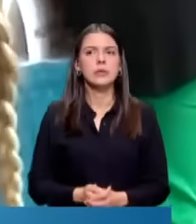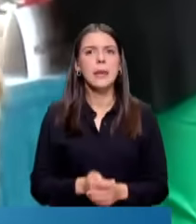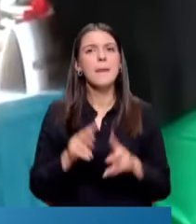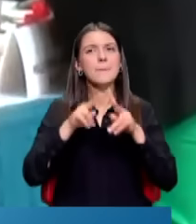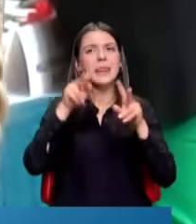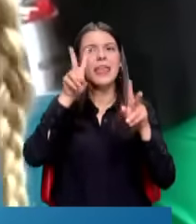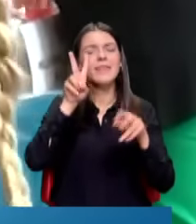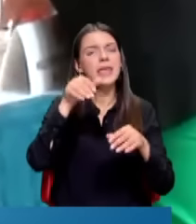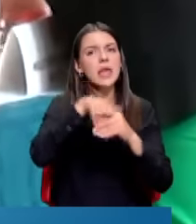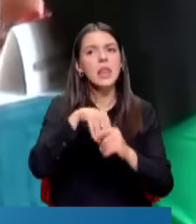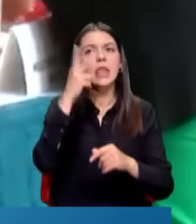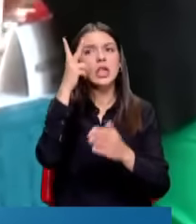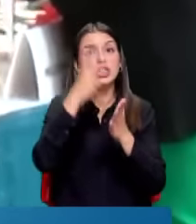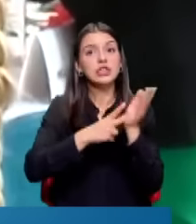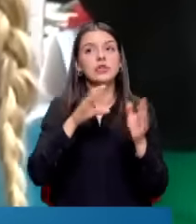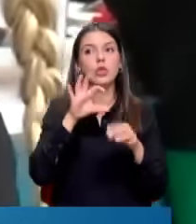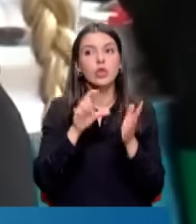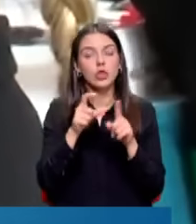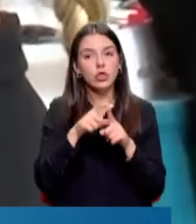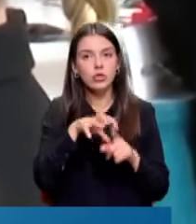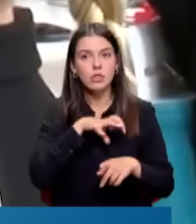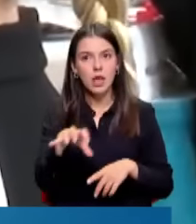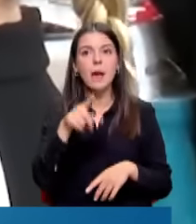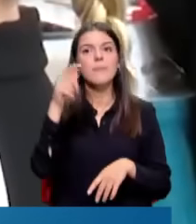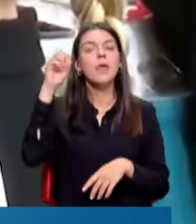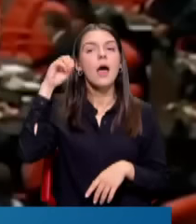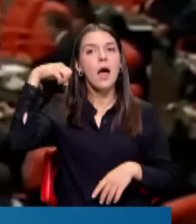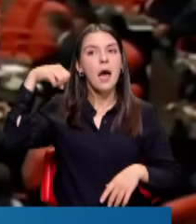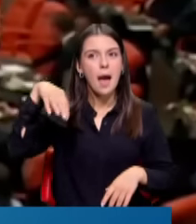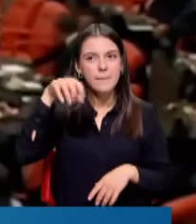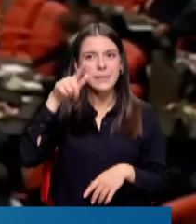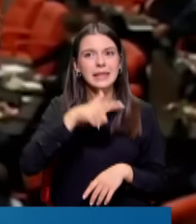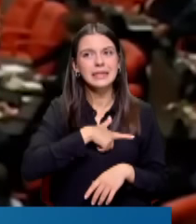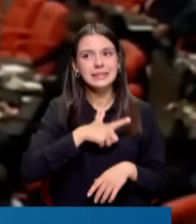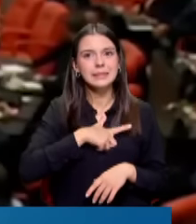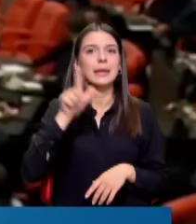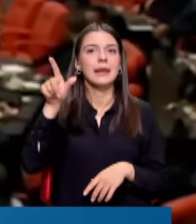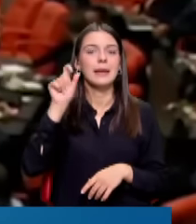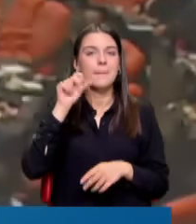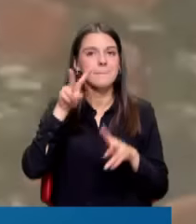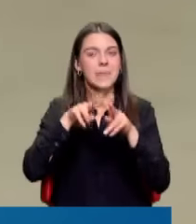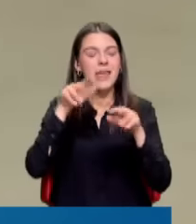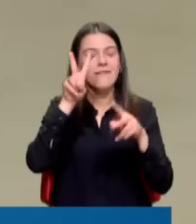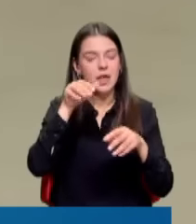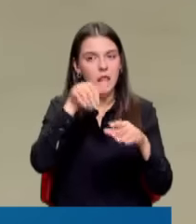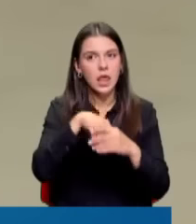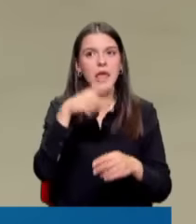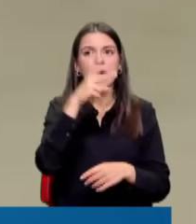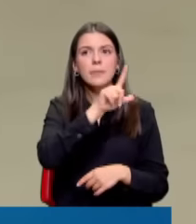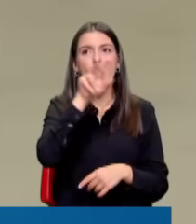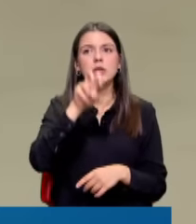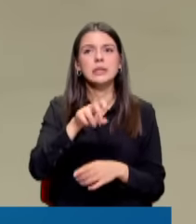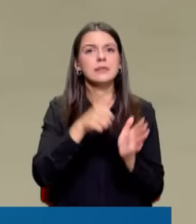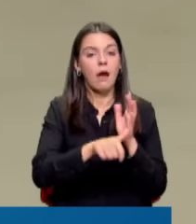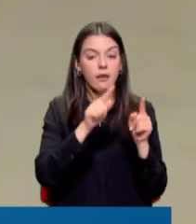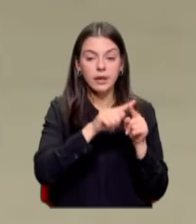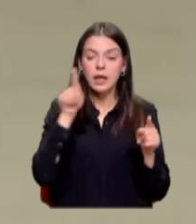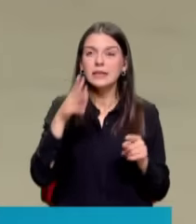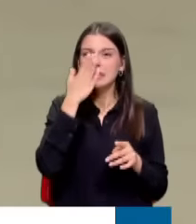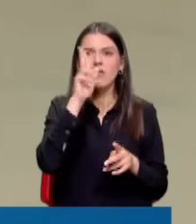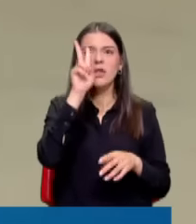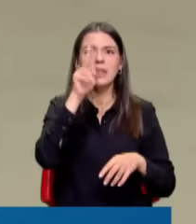ikinci dönemi AK Parti İzmir Milletvekili Alpay Özalan'ın aynı zamanda Meclis İdare Amiri 2018 yılından bugüne iki kez çıktı kürsüye.